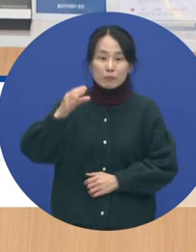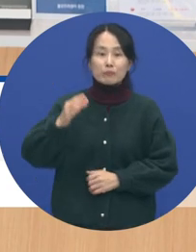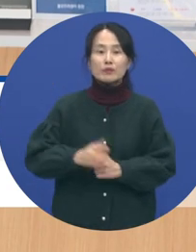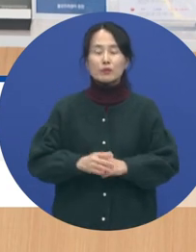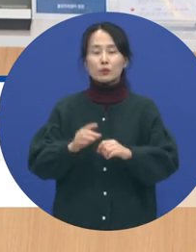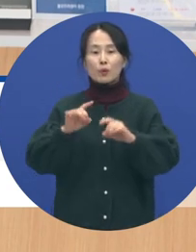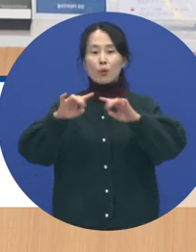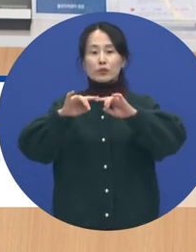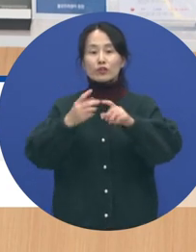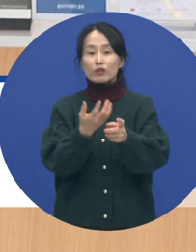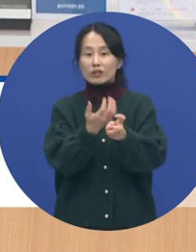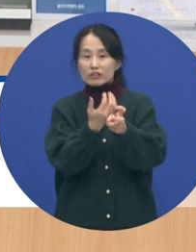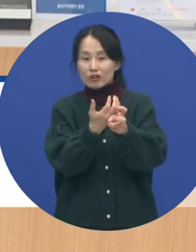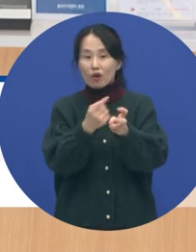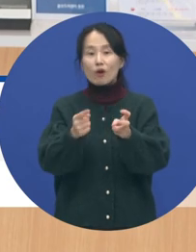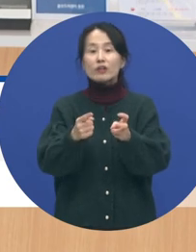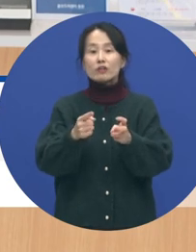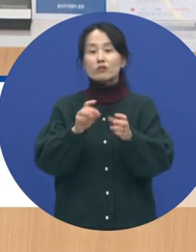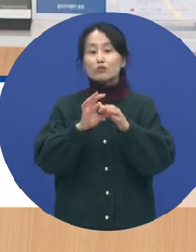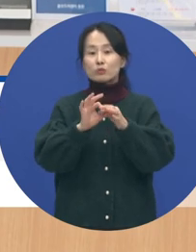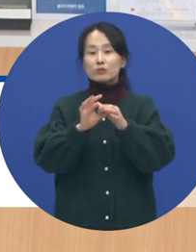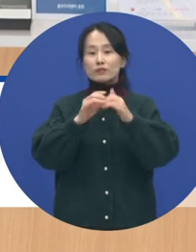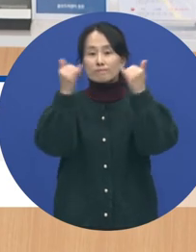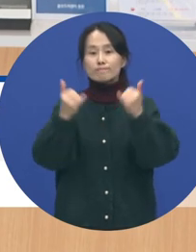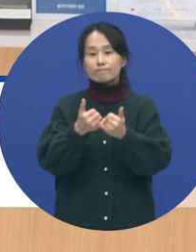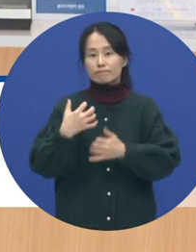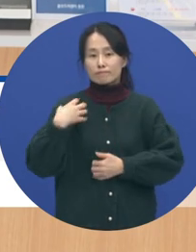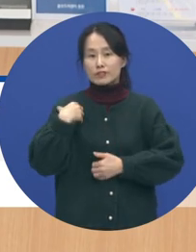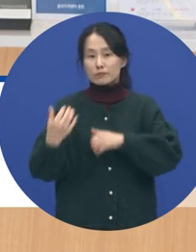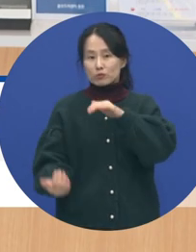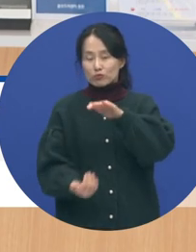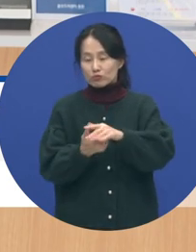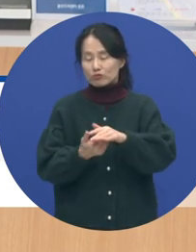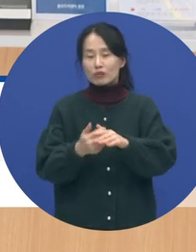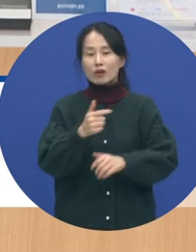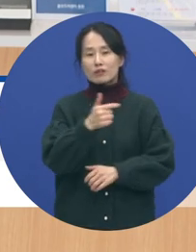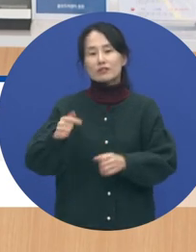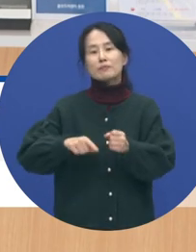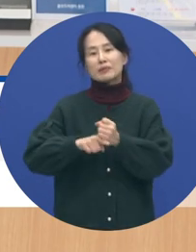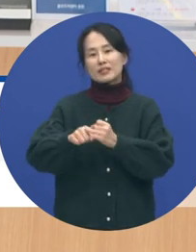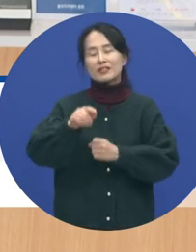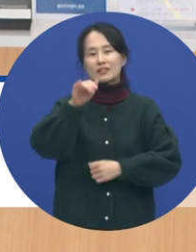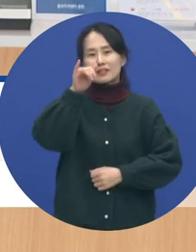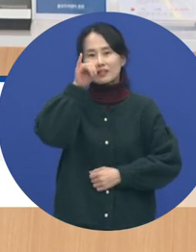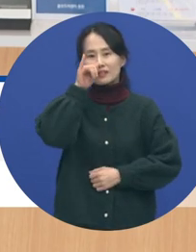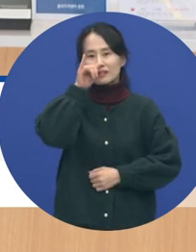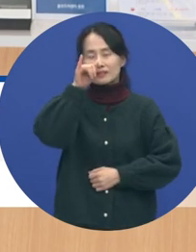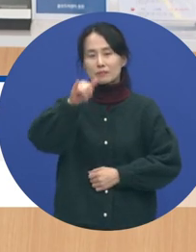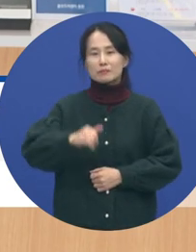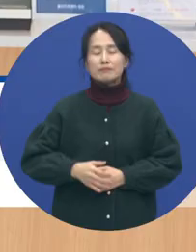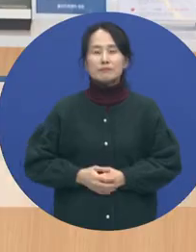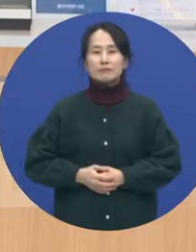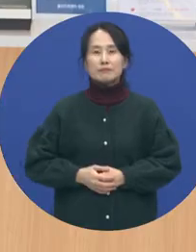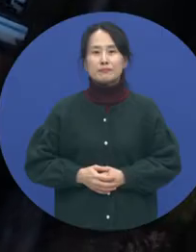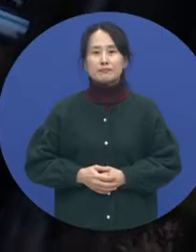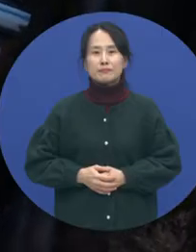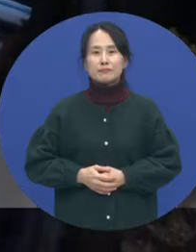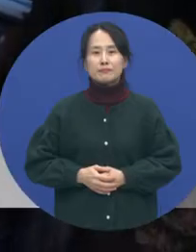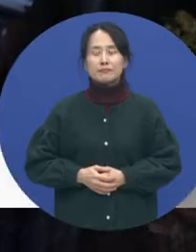전기트럭 이런 솔루션을 통해 가지고 어떤 사회적 책임을 다하는 데 굉장한 어떤 그런 의미를 부여하고